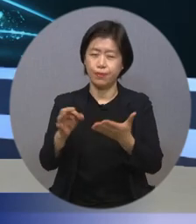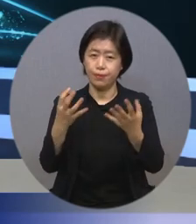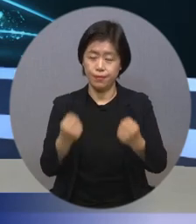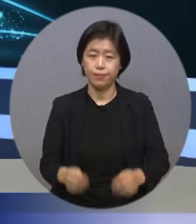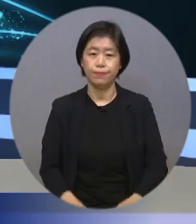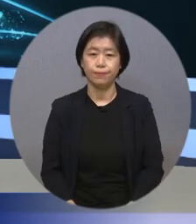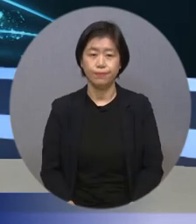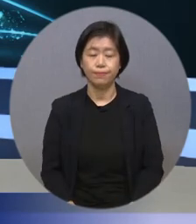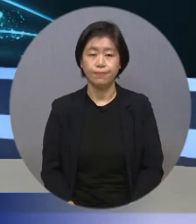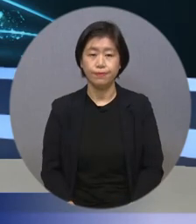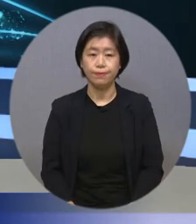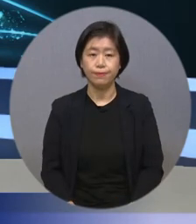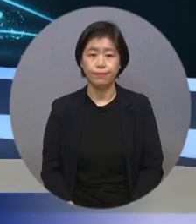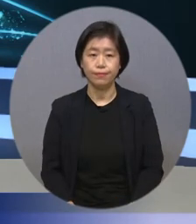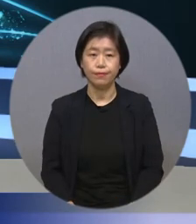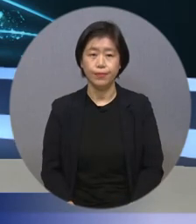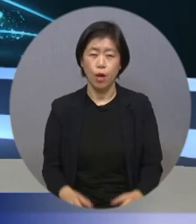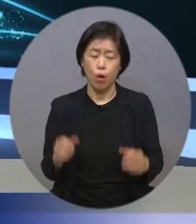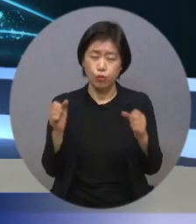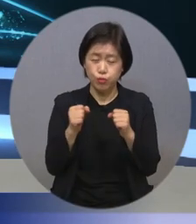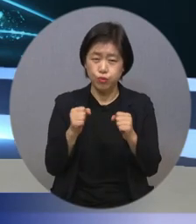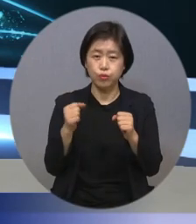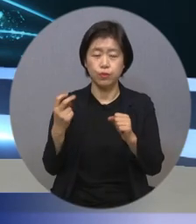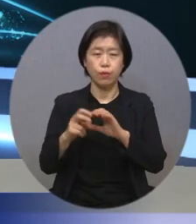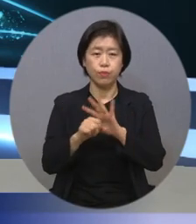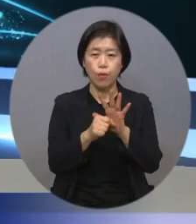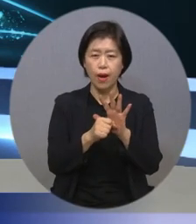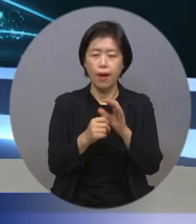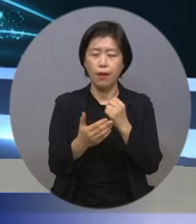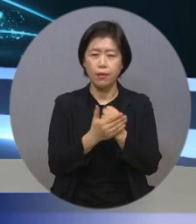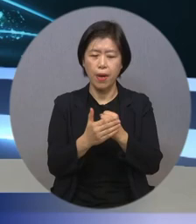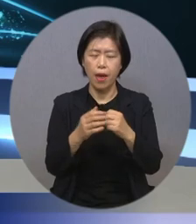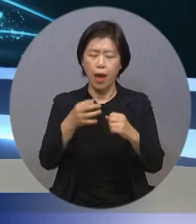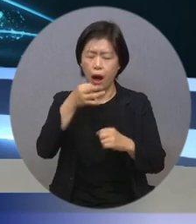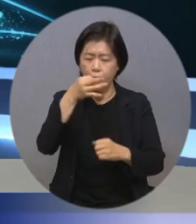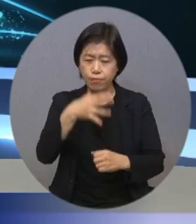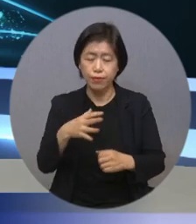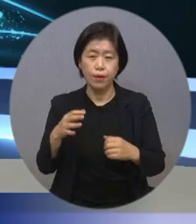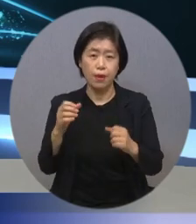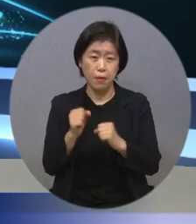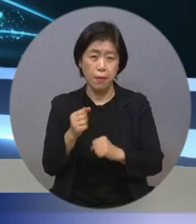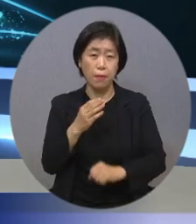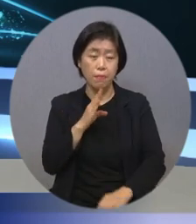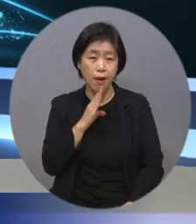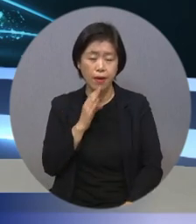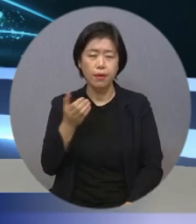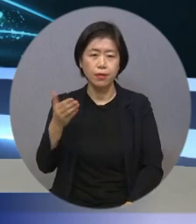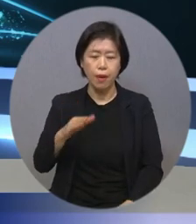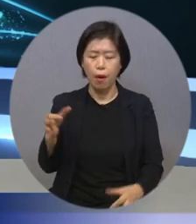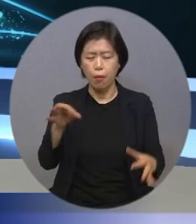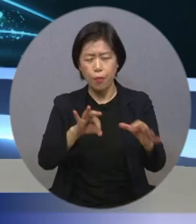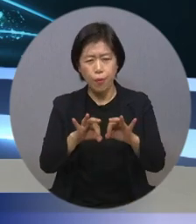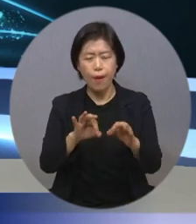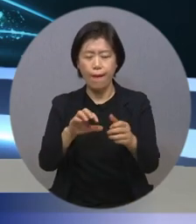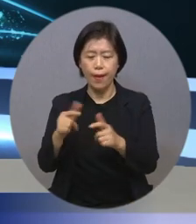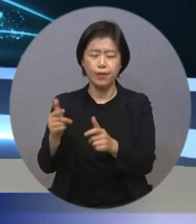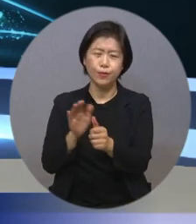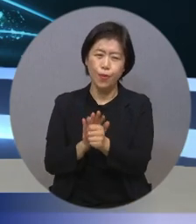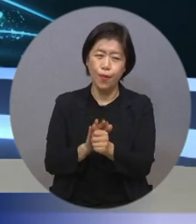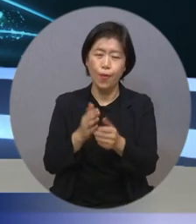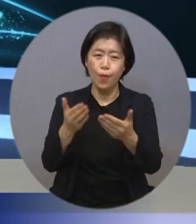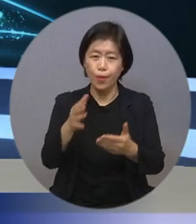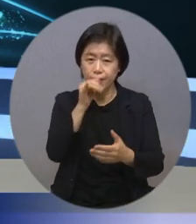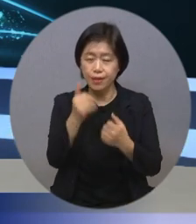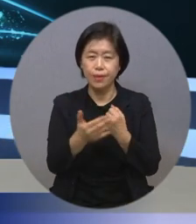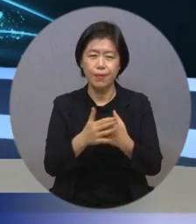있습니다. 비록 한파와 코로나19로 힘든 겨울이지만 이러한 작은 결실들이 모여 어느 해보다 따뜻한